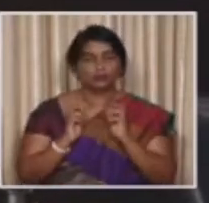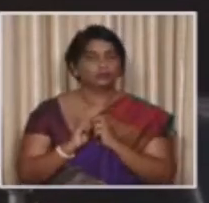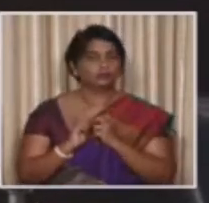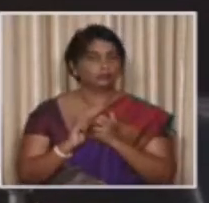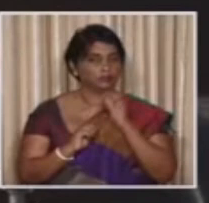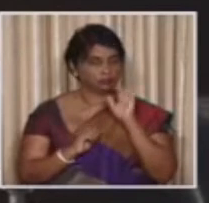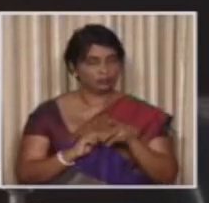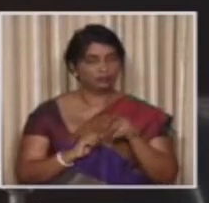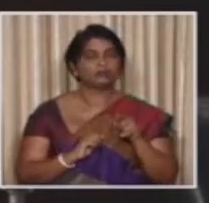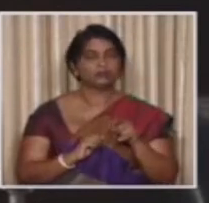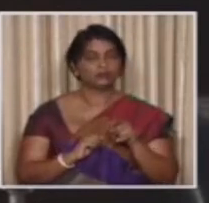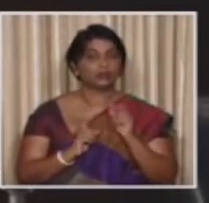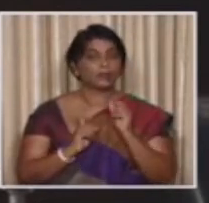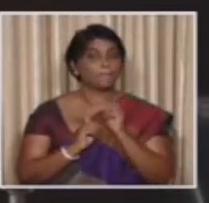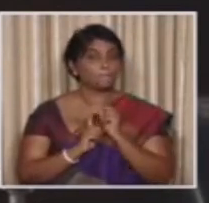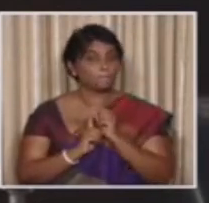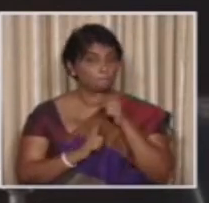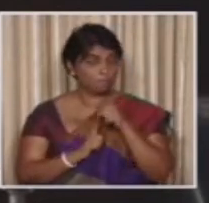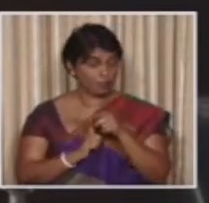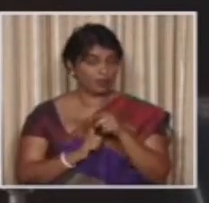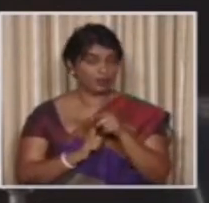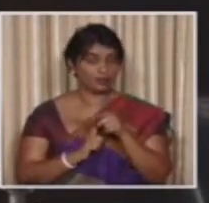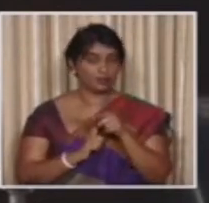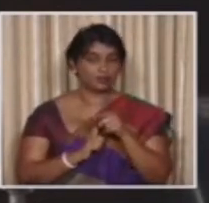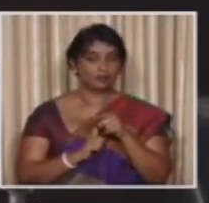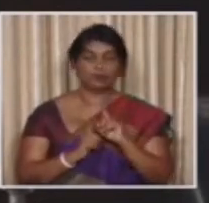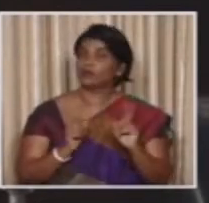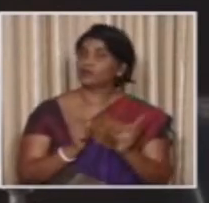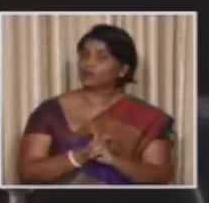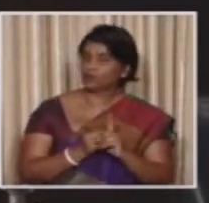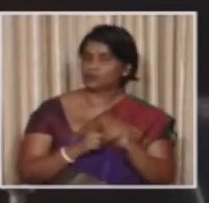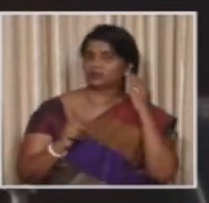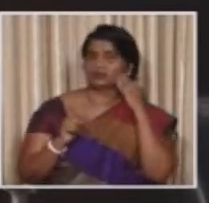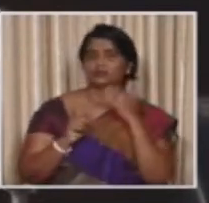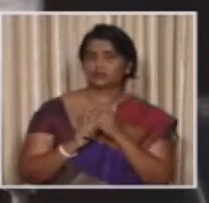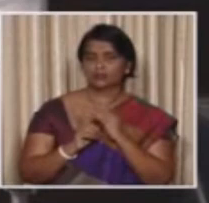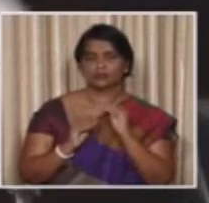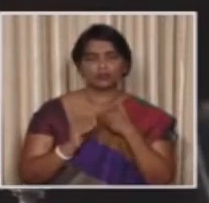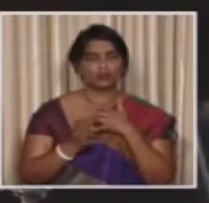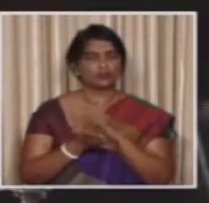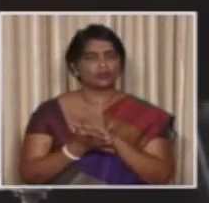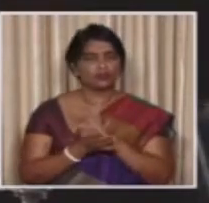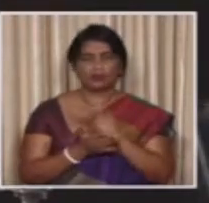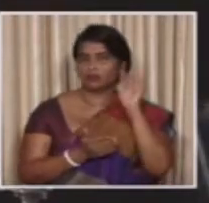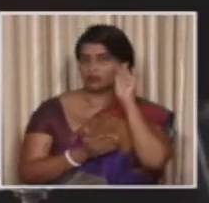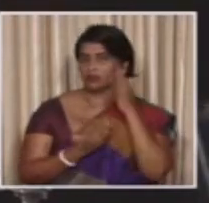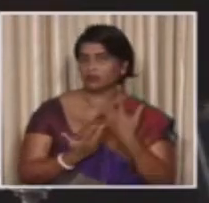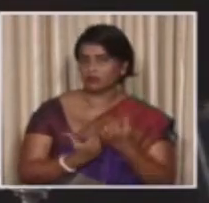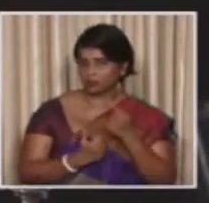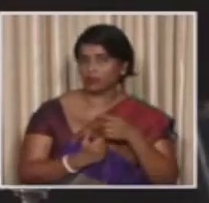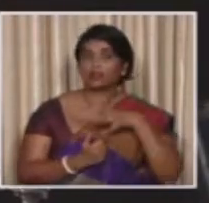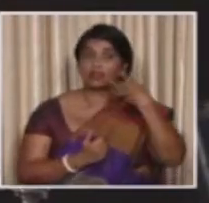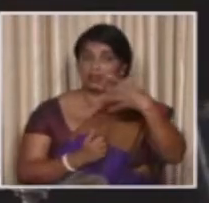වෙලා තිබුණු පලස්තීන භූමිය තුල තිබෙන යුද්ධය සම්බන්ධයෙන් යම් සතුරුදායක ආරංචියක් ලැබුණා